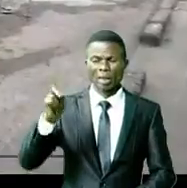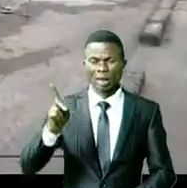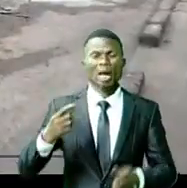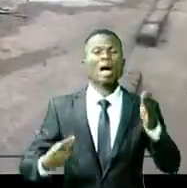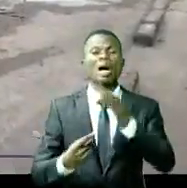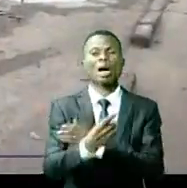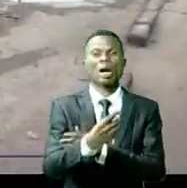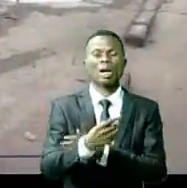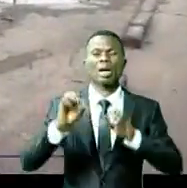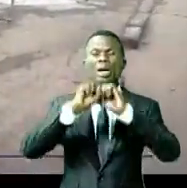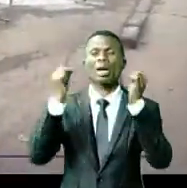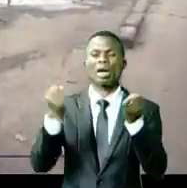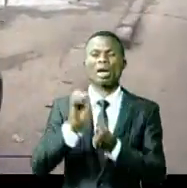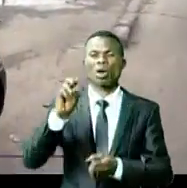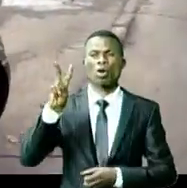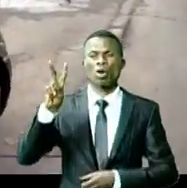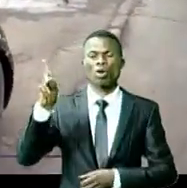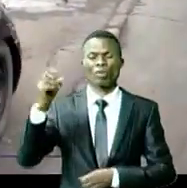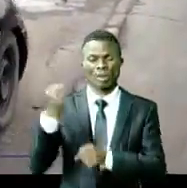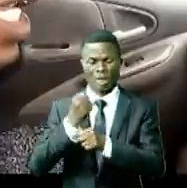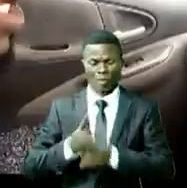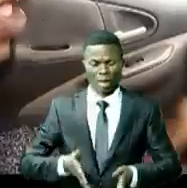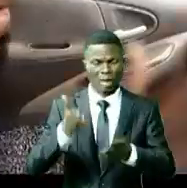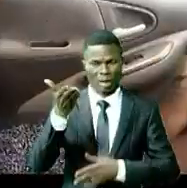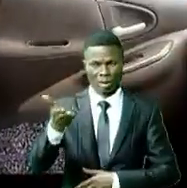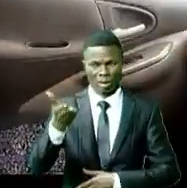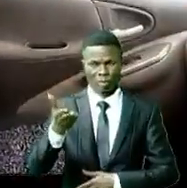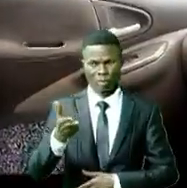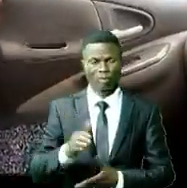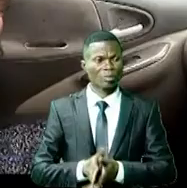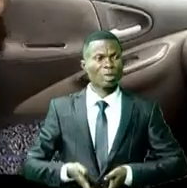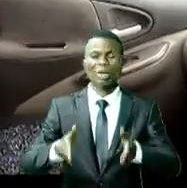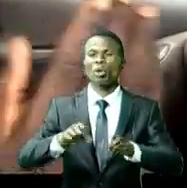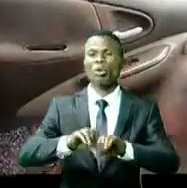accusateur à l'entreprise qui avait réfectionné cet axe routier.